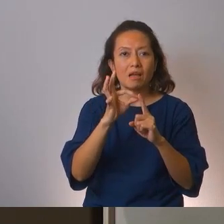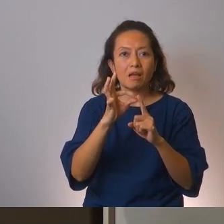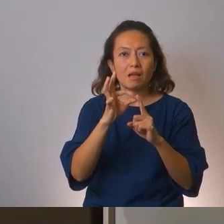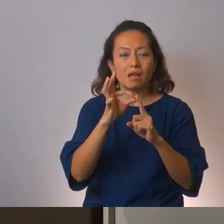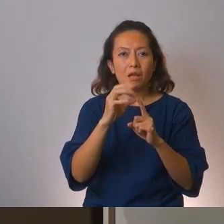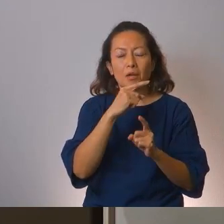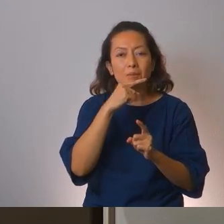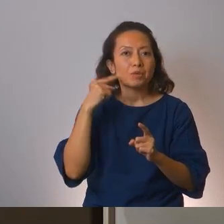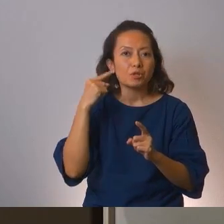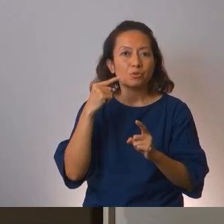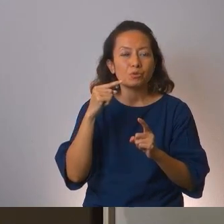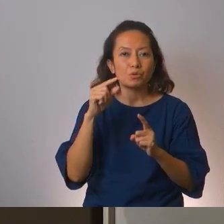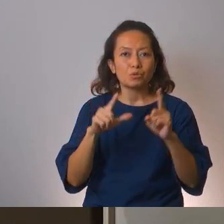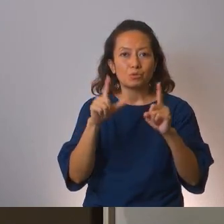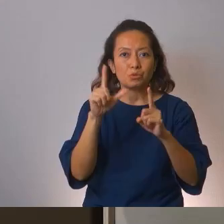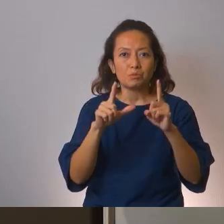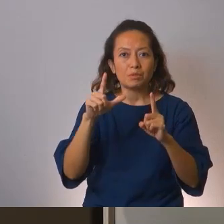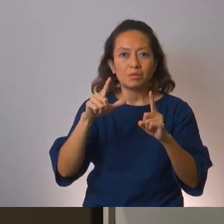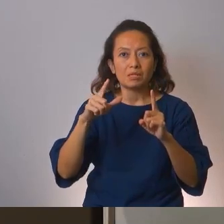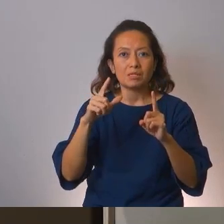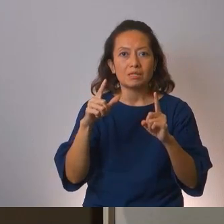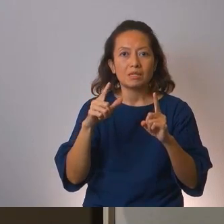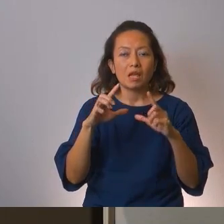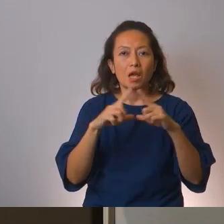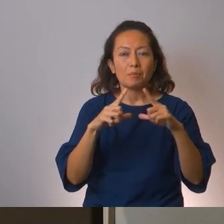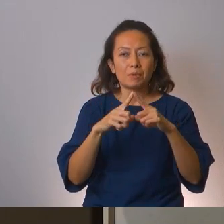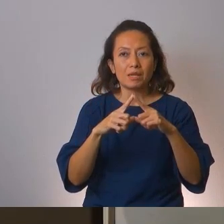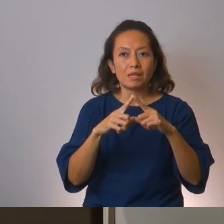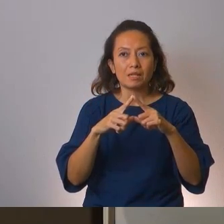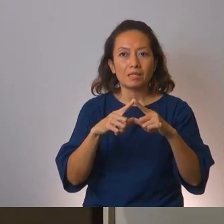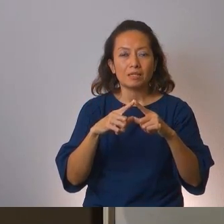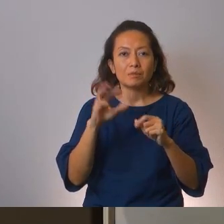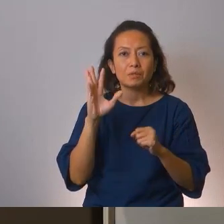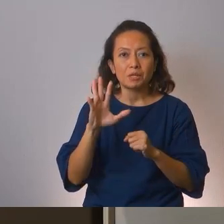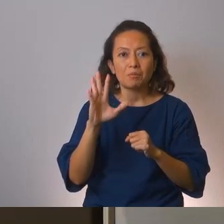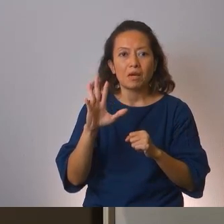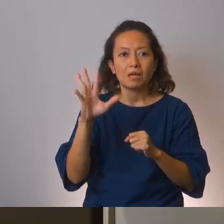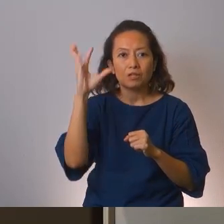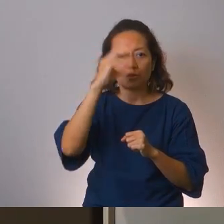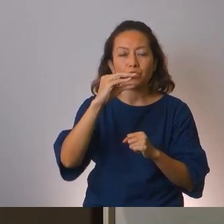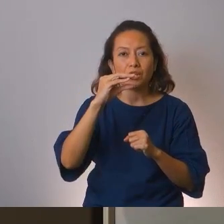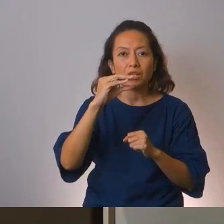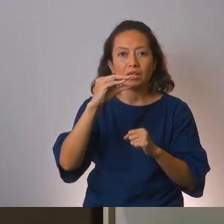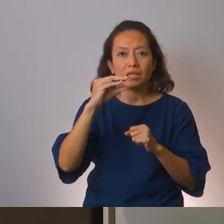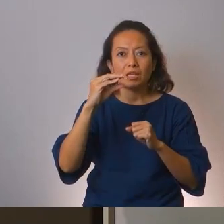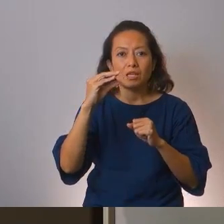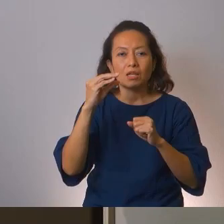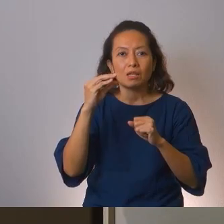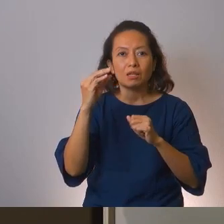April 2022 pukul 17.00 melalui YouTube channel GKI Pondok Indah.